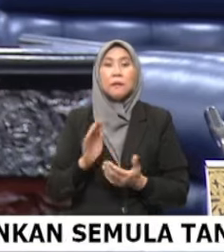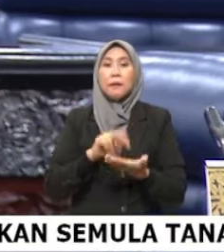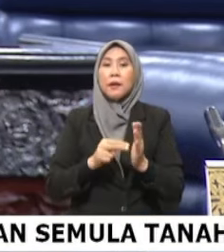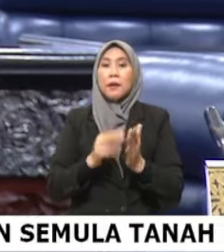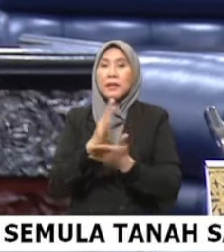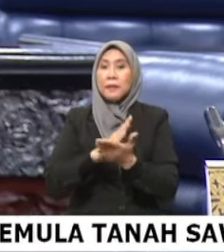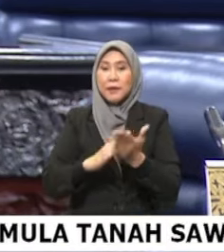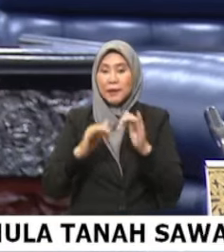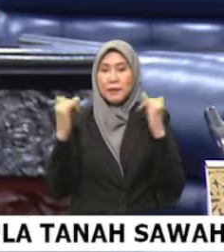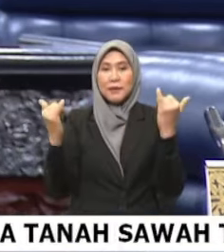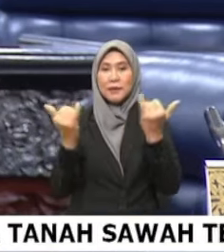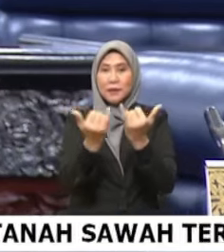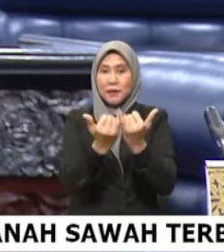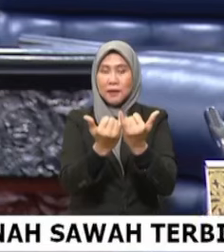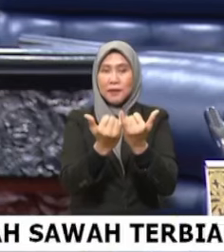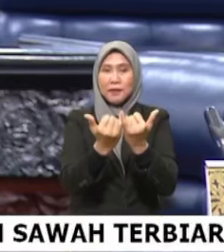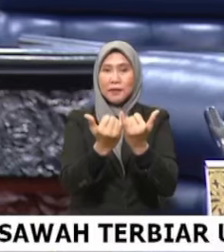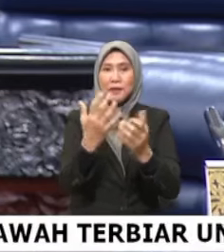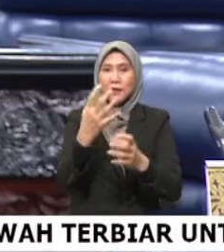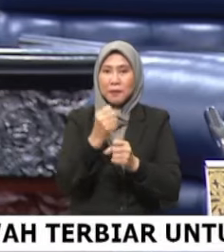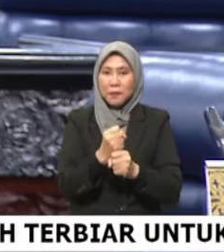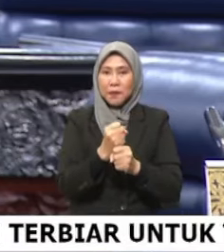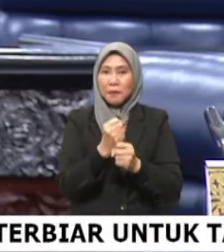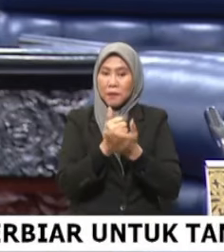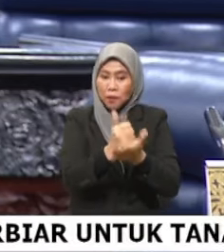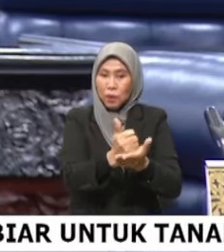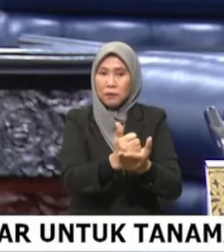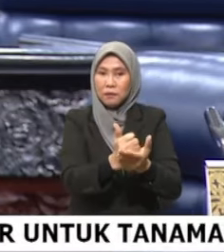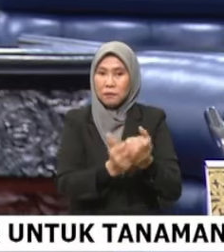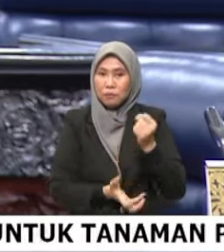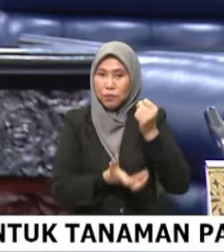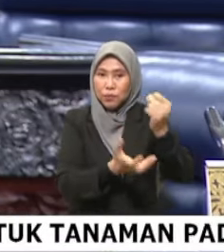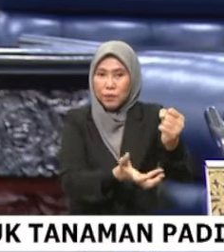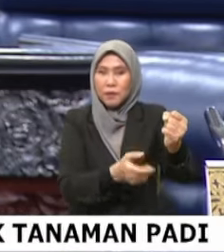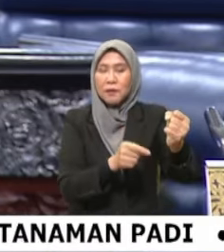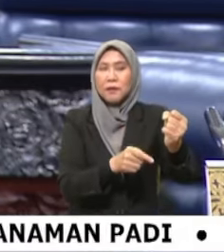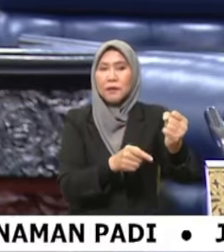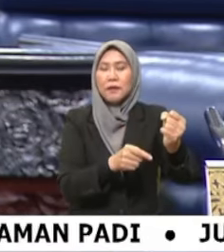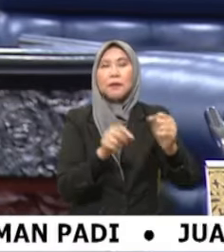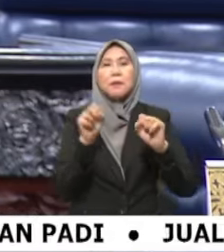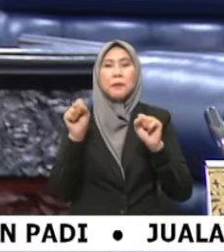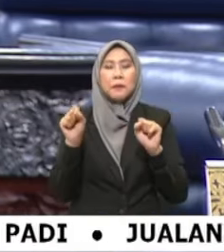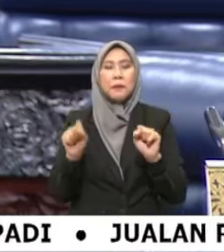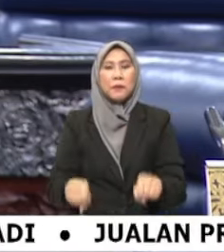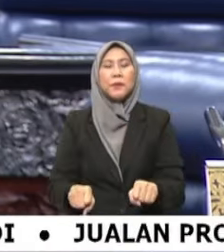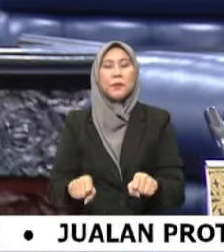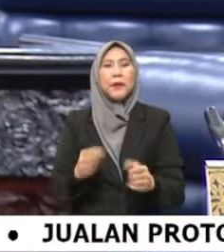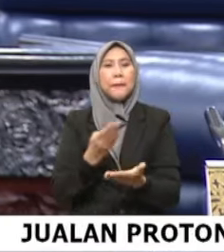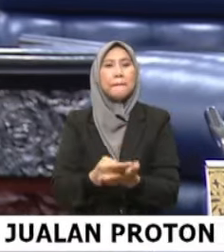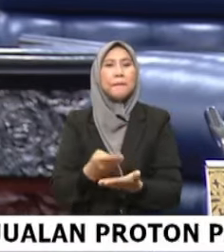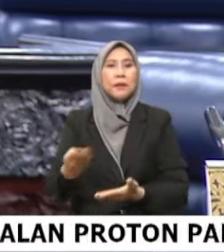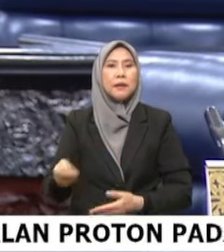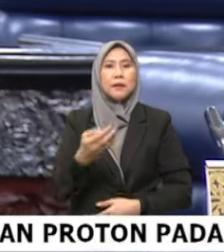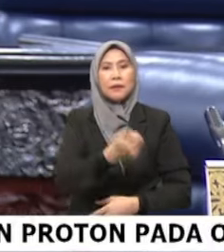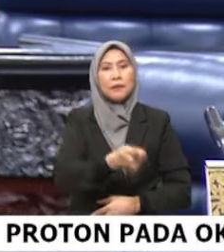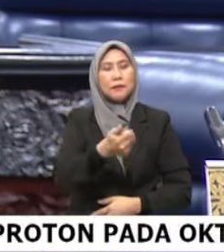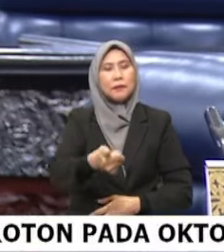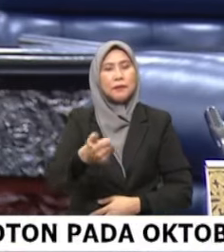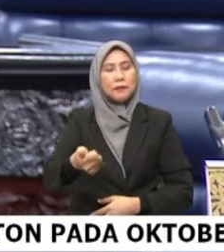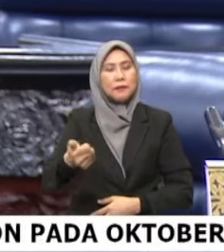sebahagian syarikat-syarikat yang mendapatkan insentif ini membeli peralatan